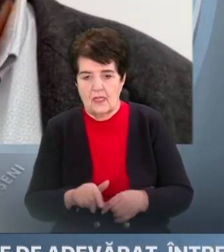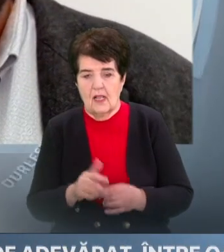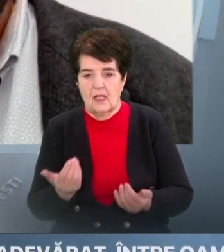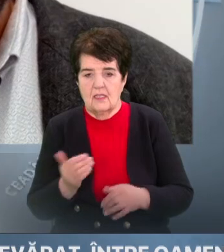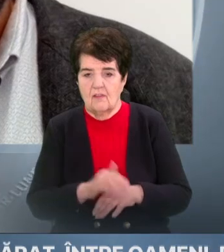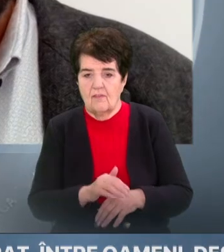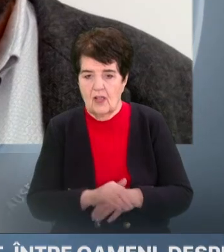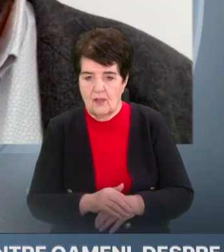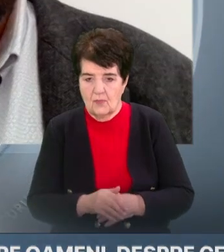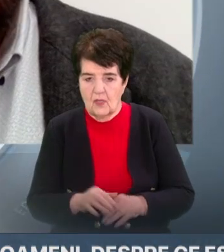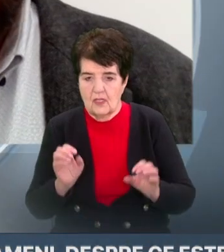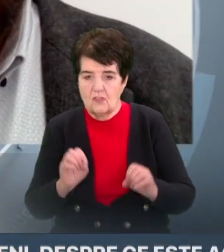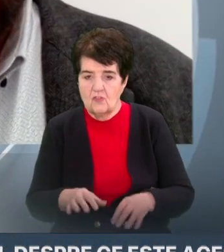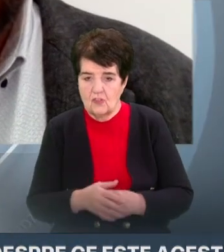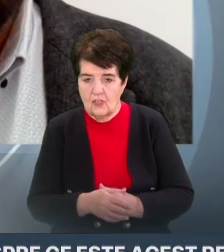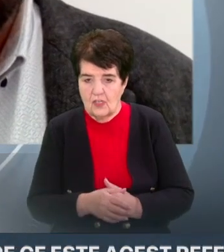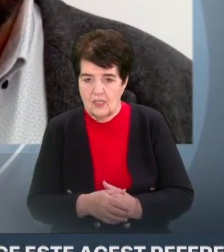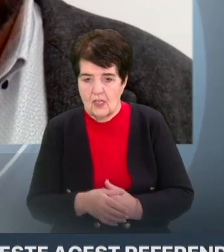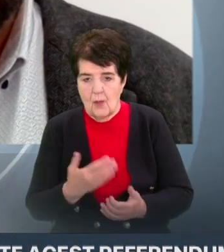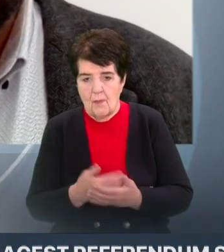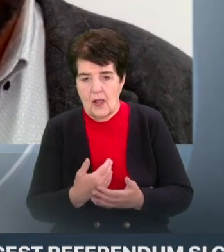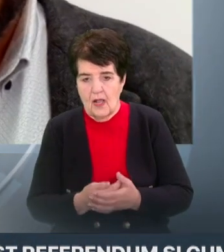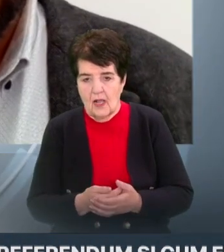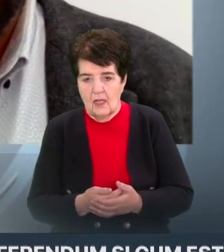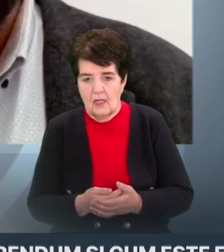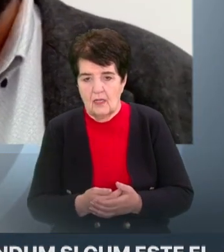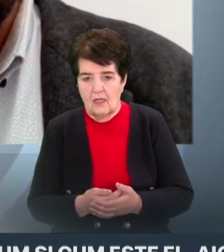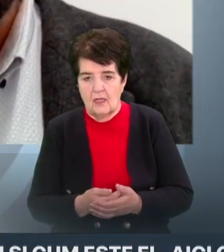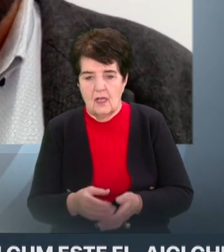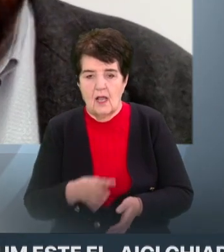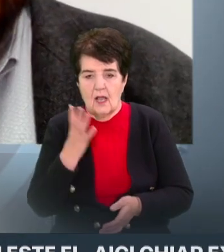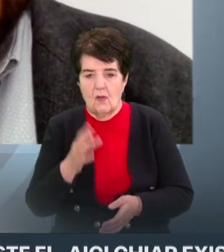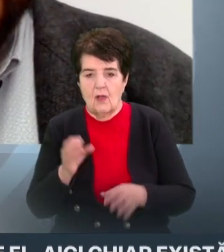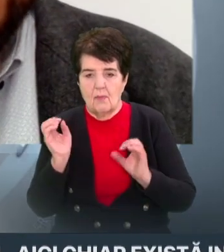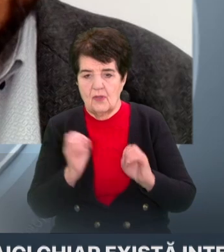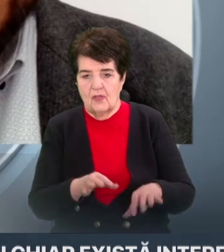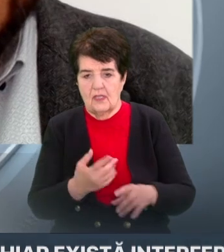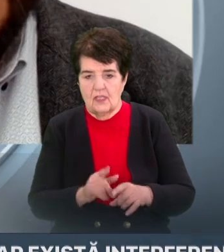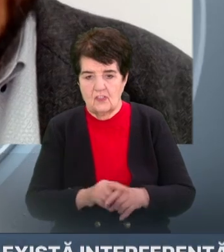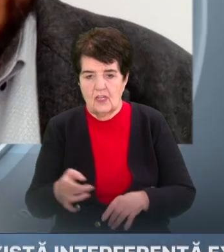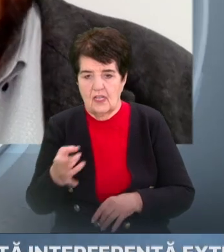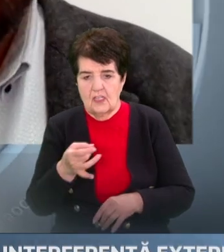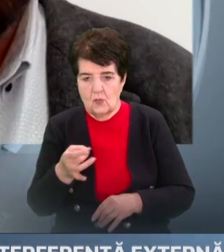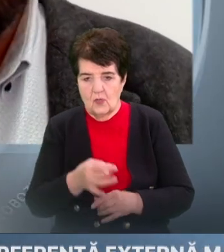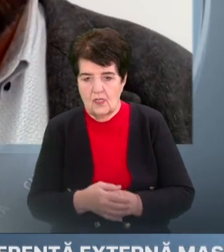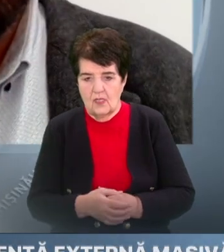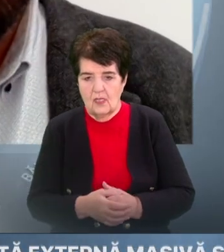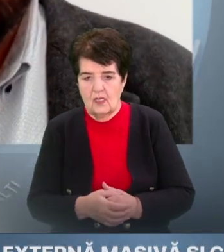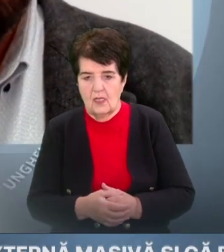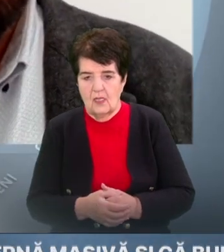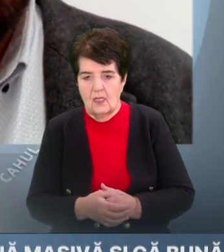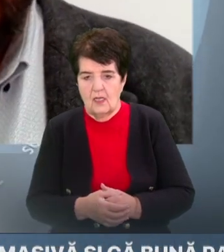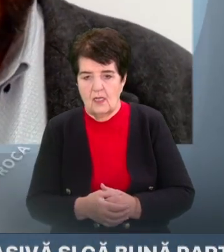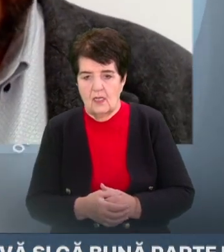faptul că, de pildă, pare că partidele pro-europene au abandonat aceste regiuni în